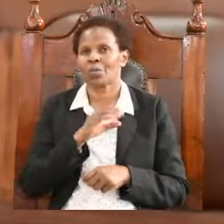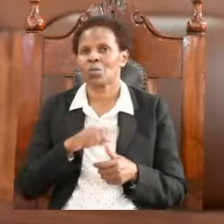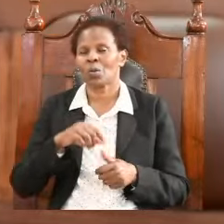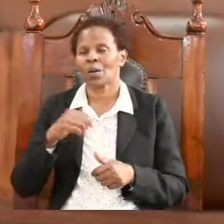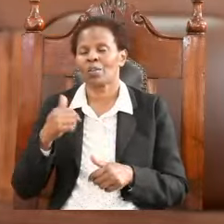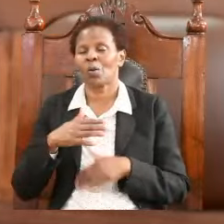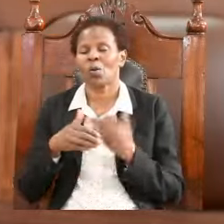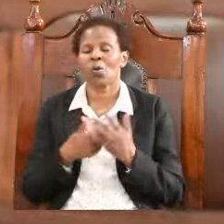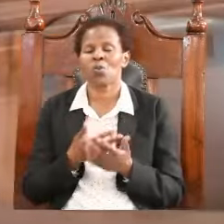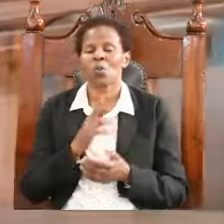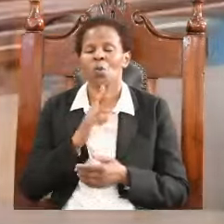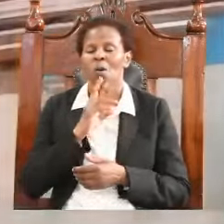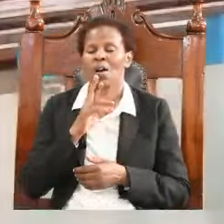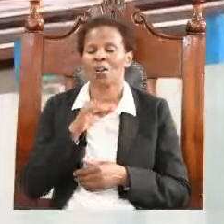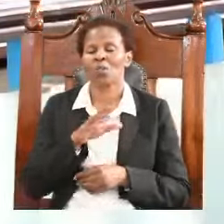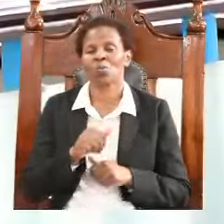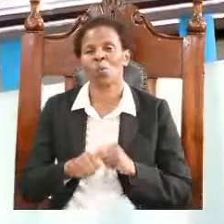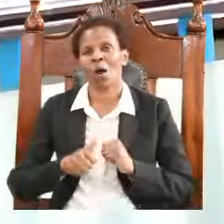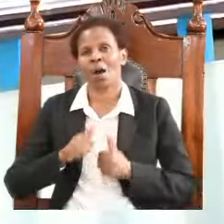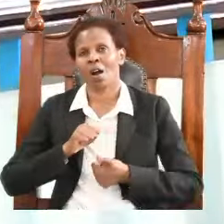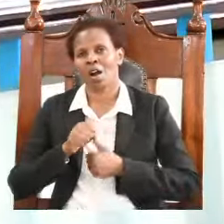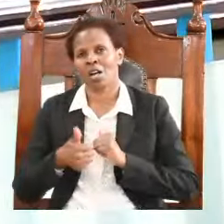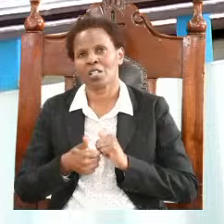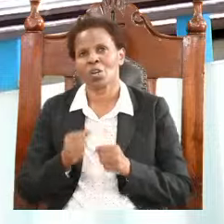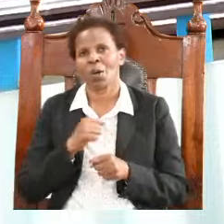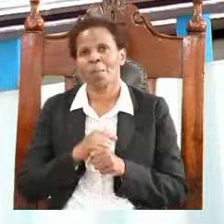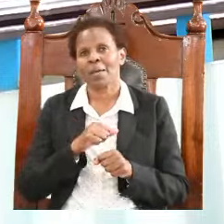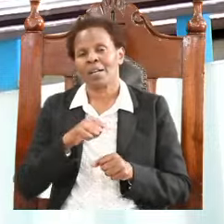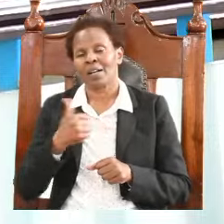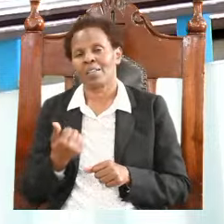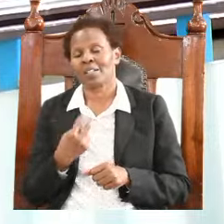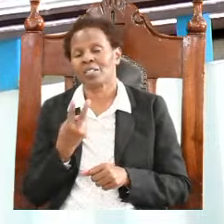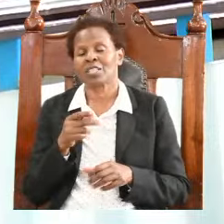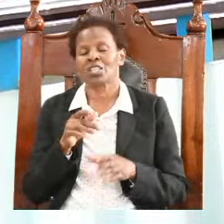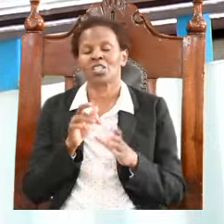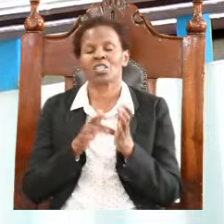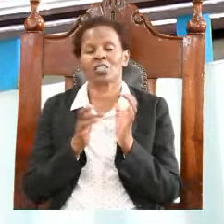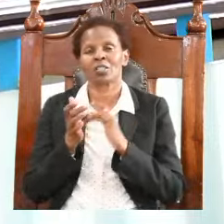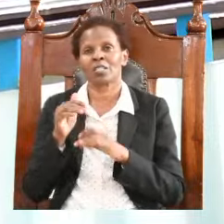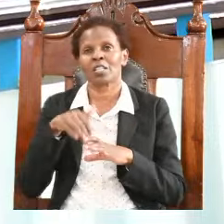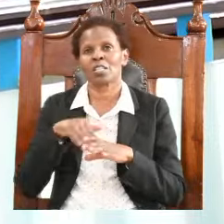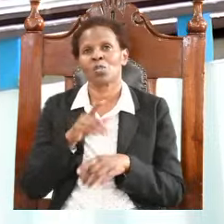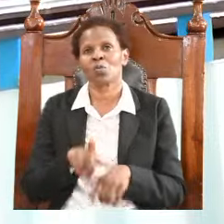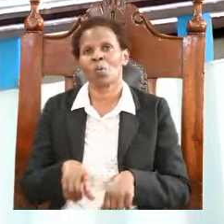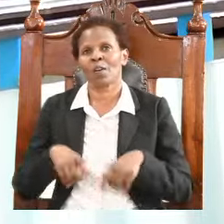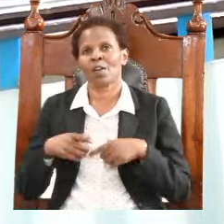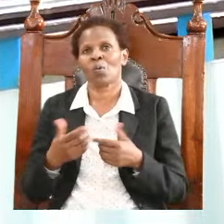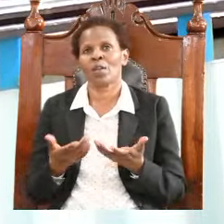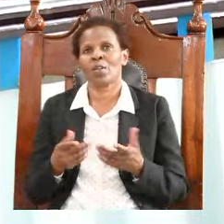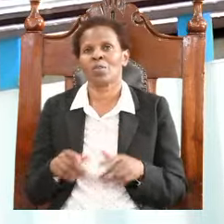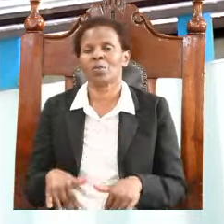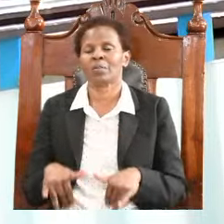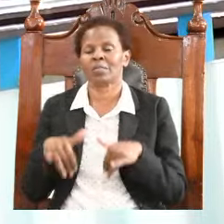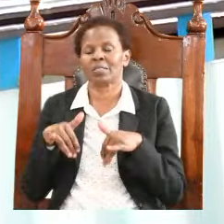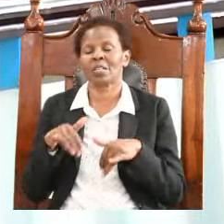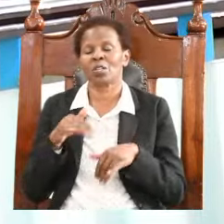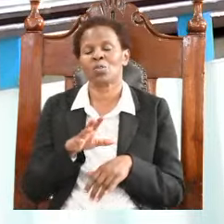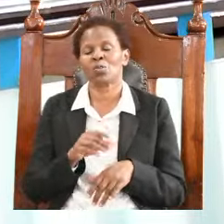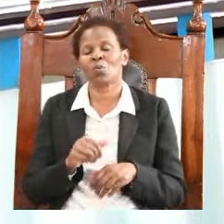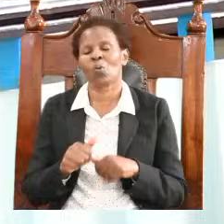wathie ciiko ciaku cigatuma andu aria angi mone Jesu muturire-ini waku haria waikara ciiko